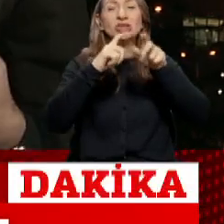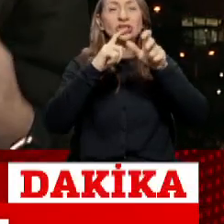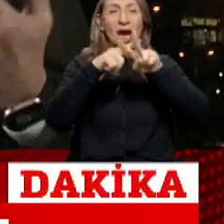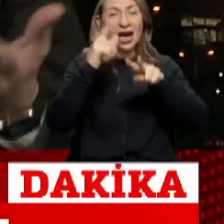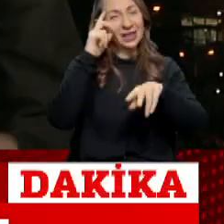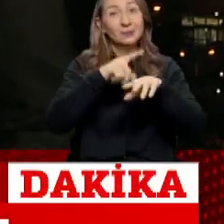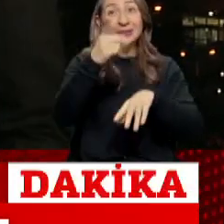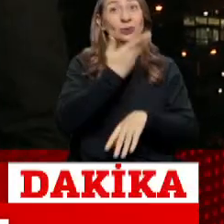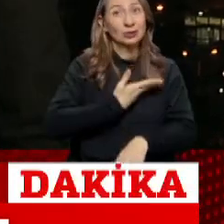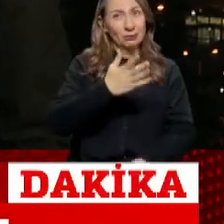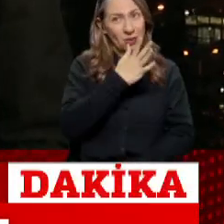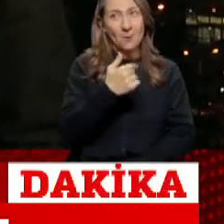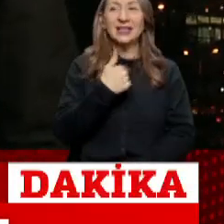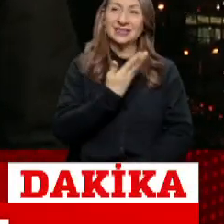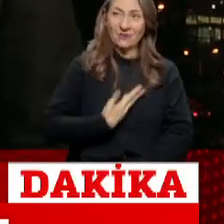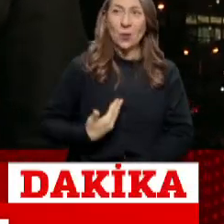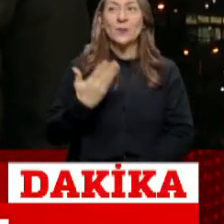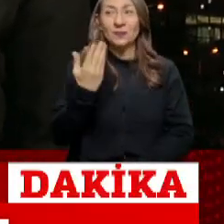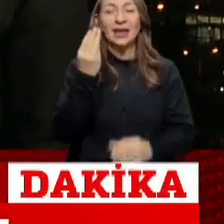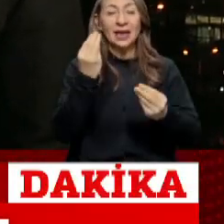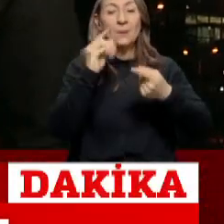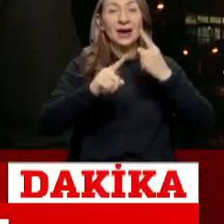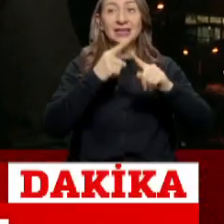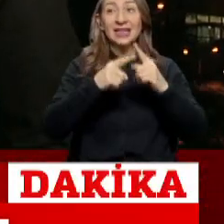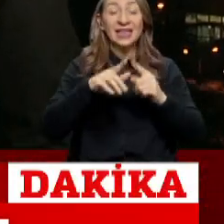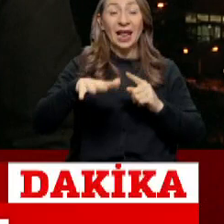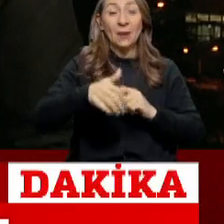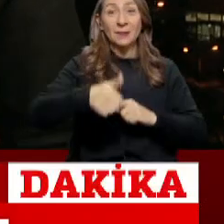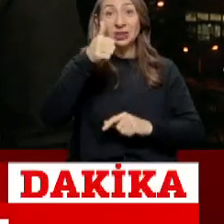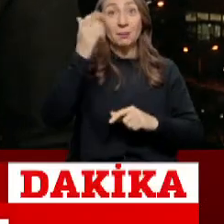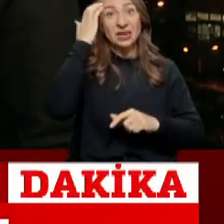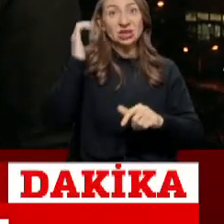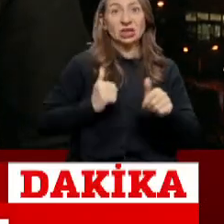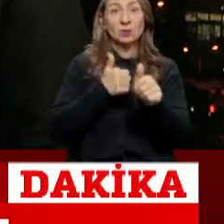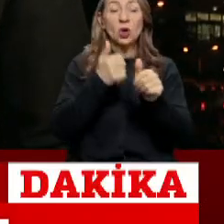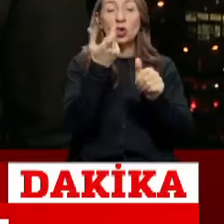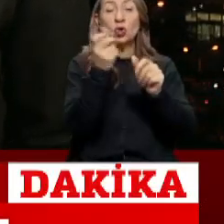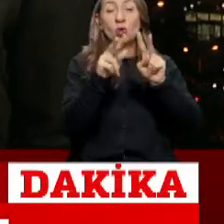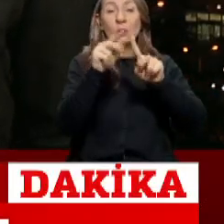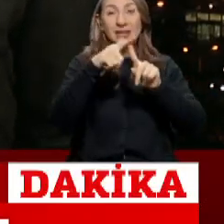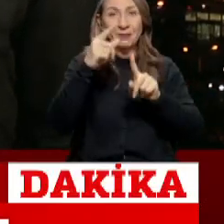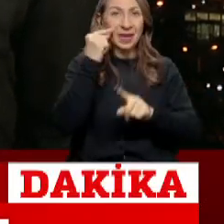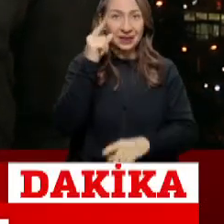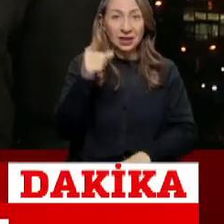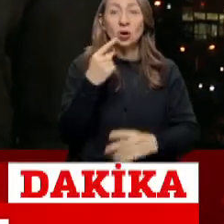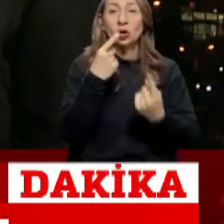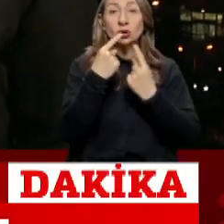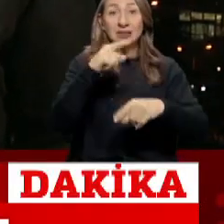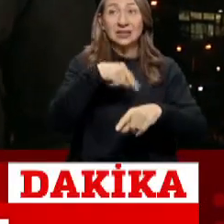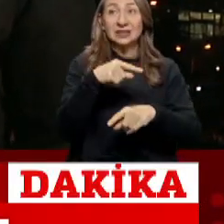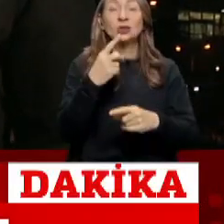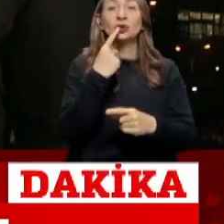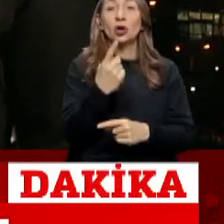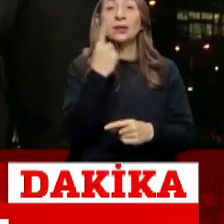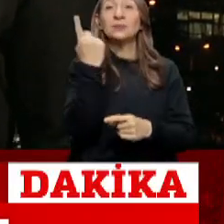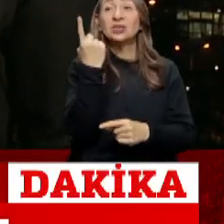de çok severim, senin de çok sevdiğini biliyorum. İyi Parti Genel Başkan Başdanışmanı Ümit Özlale'nin konuşması sırasında